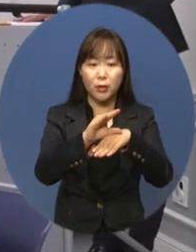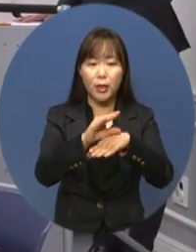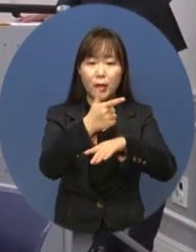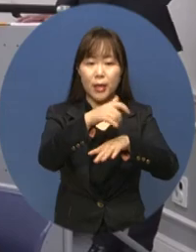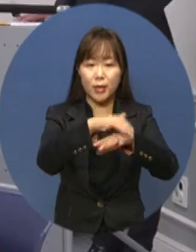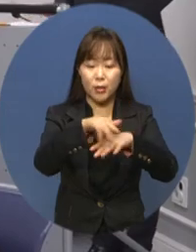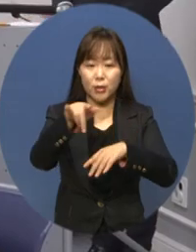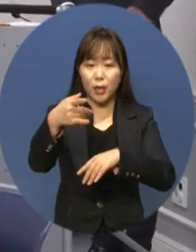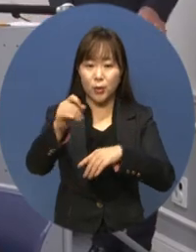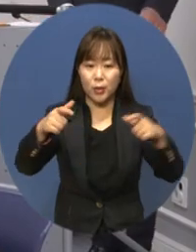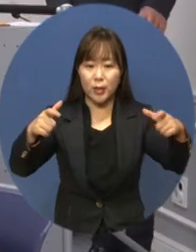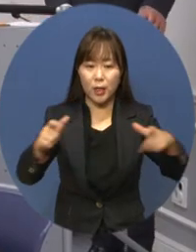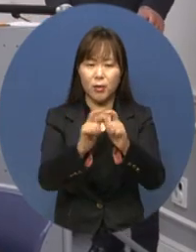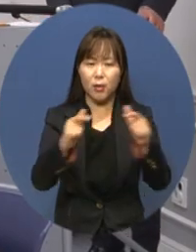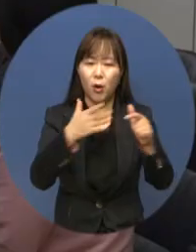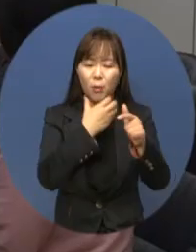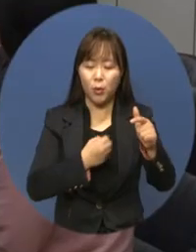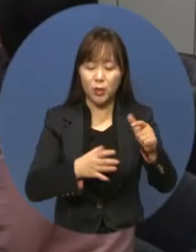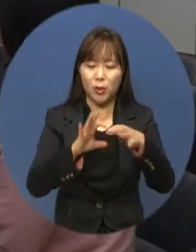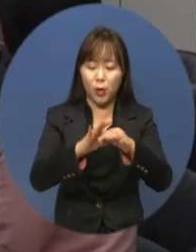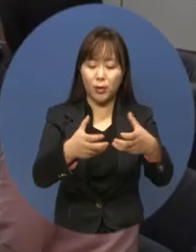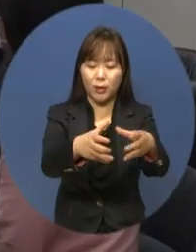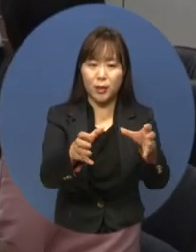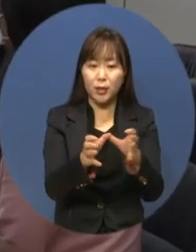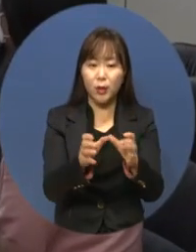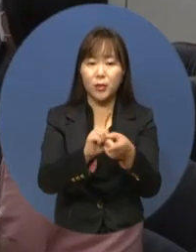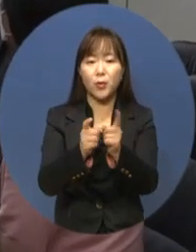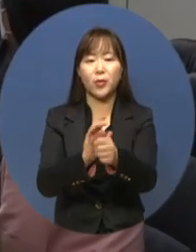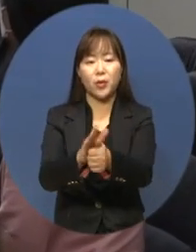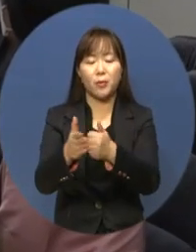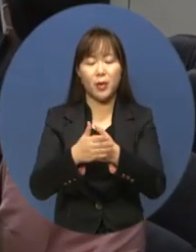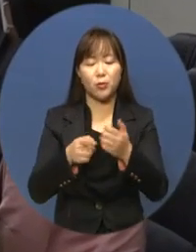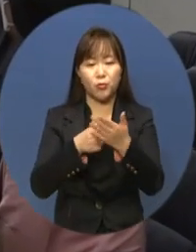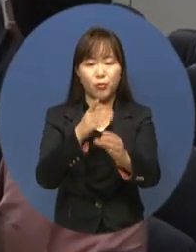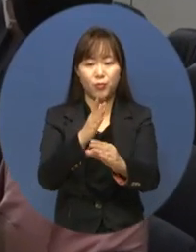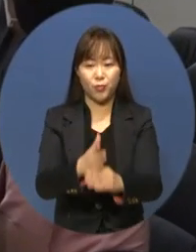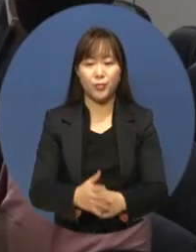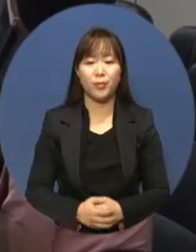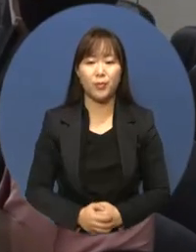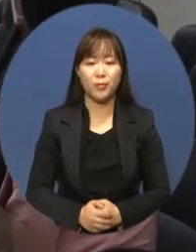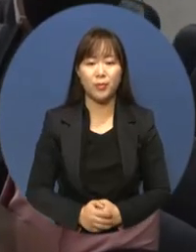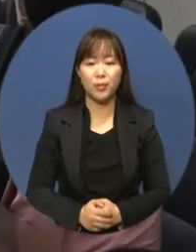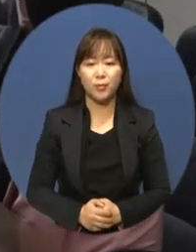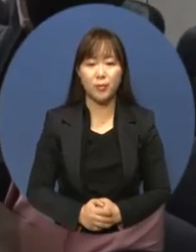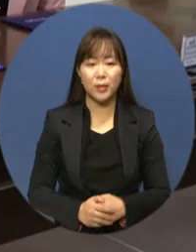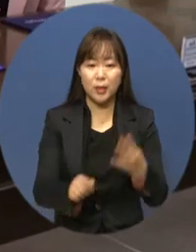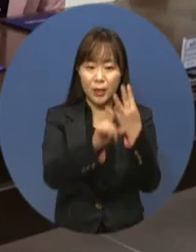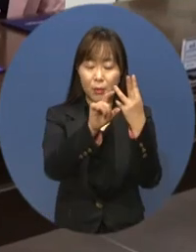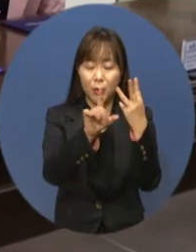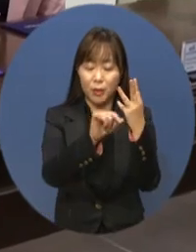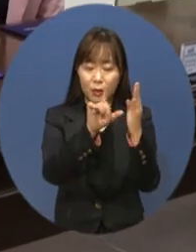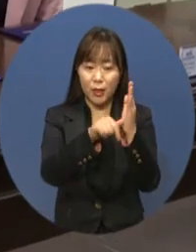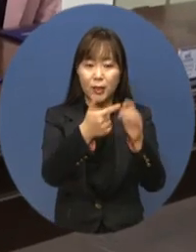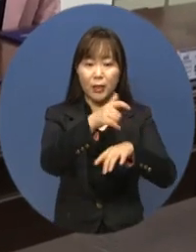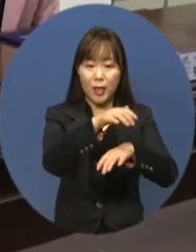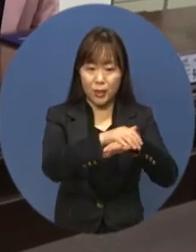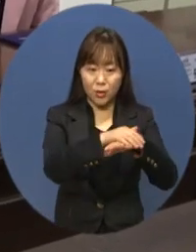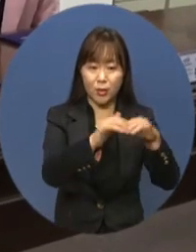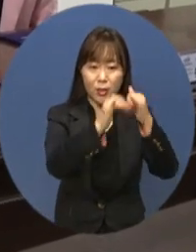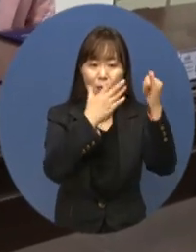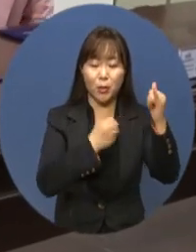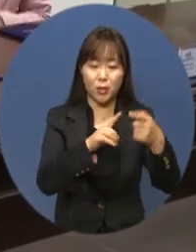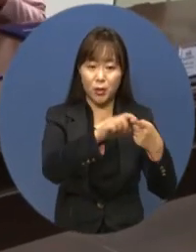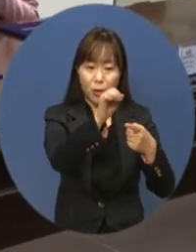대전 세종 지역의 여러 복지 관련 단체와 협약을 진행하고 있습니다. 3월에는 대전사회복지협의회,